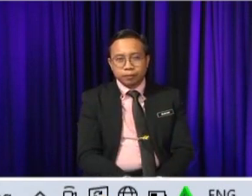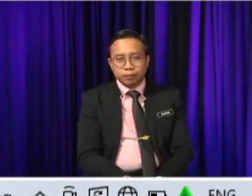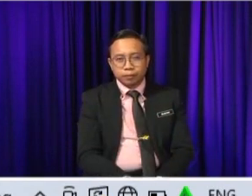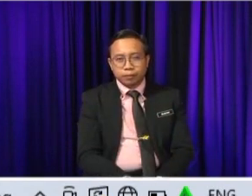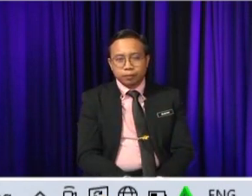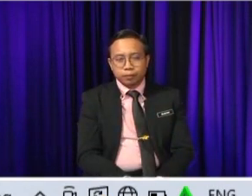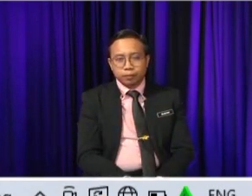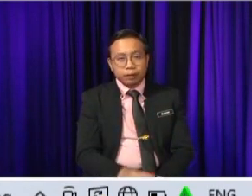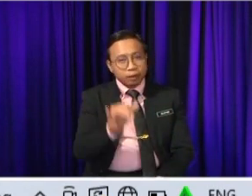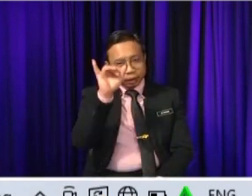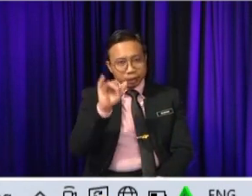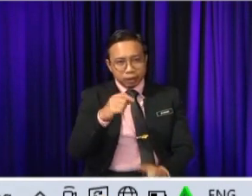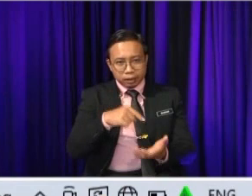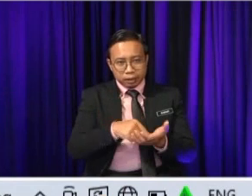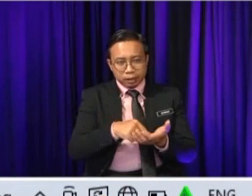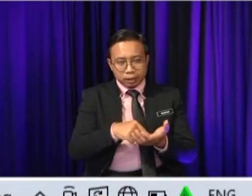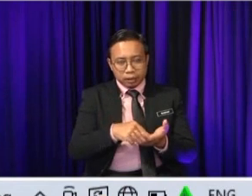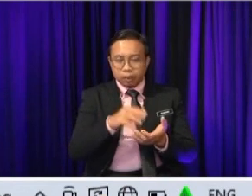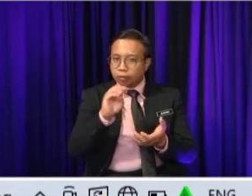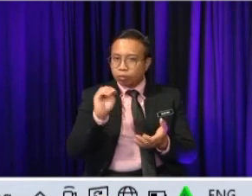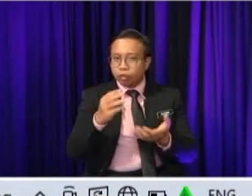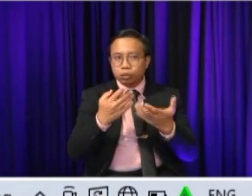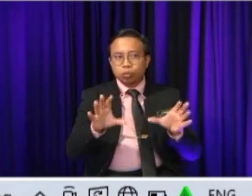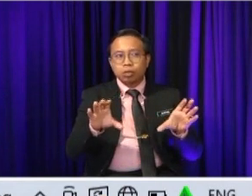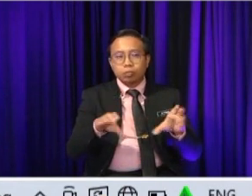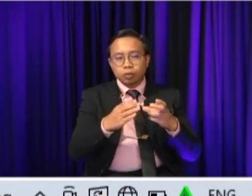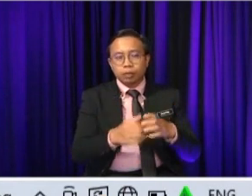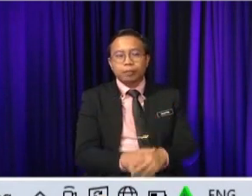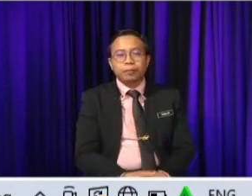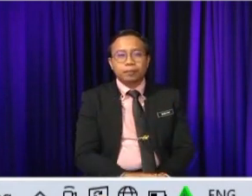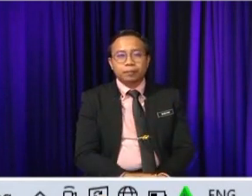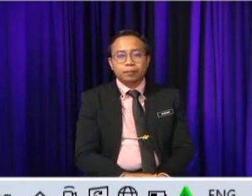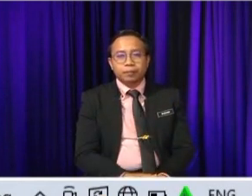yang ini yang ini murid dan lakukan